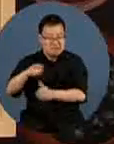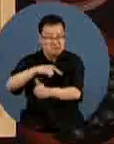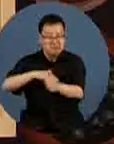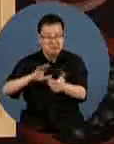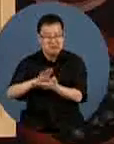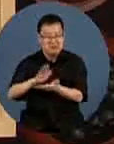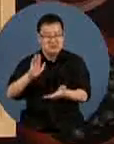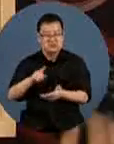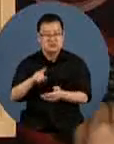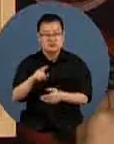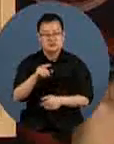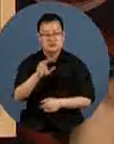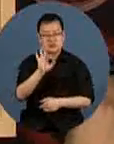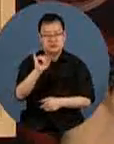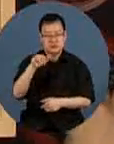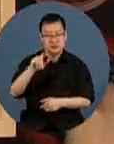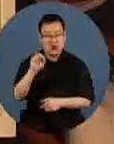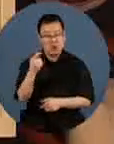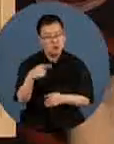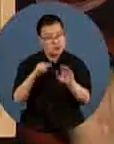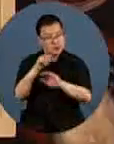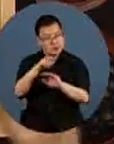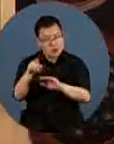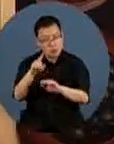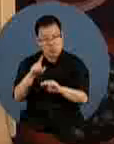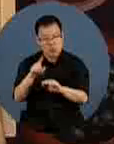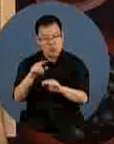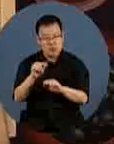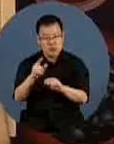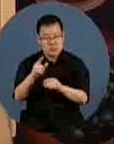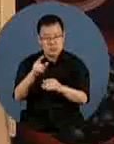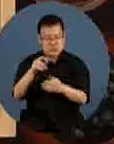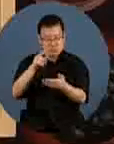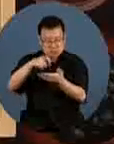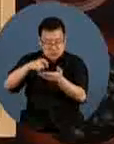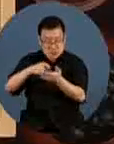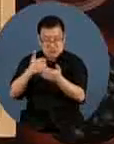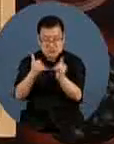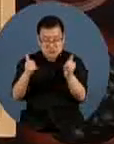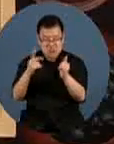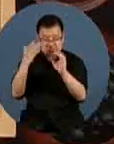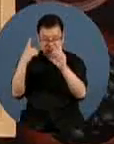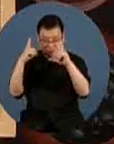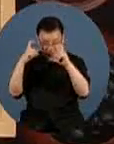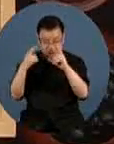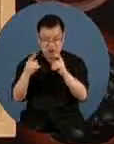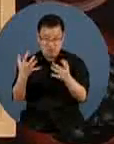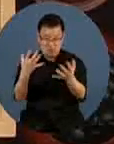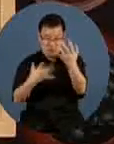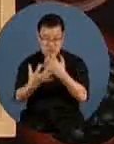출전해서 세계 대회는 보통 평균 제가 볼 때 기자들이 한 3, 40명 이상이 와서 취재를 합니다. 네, 대단하죠.